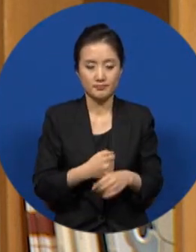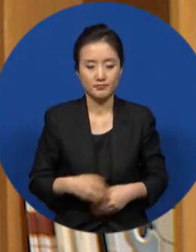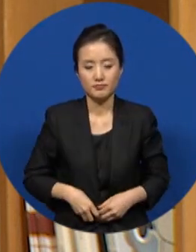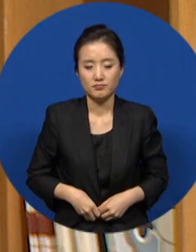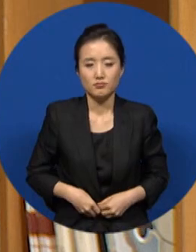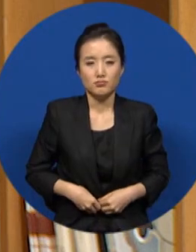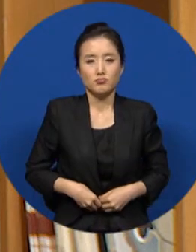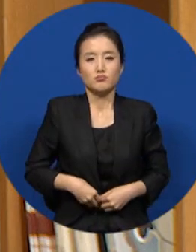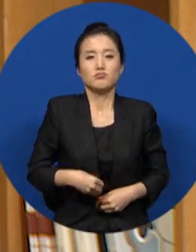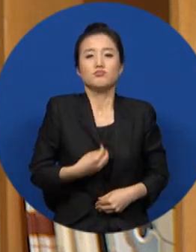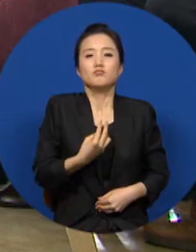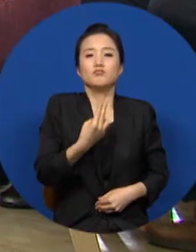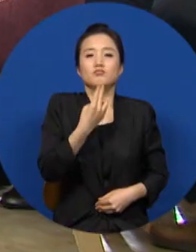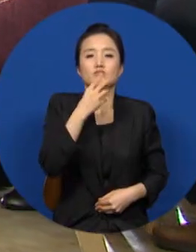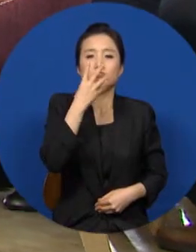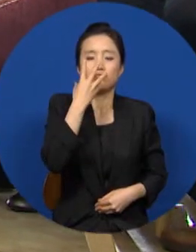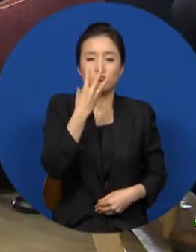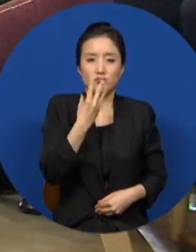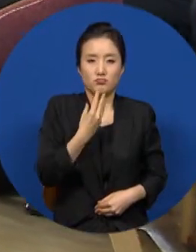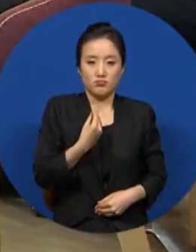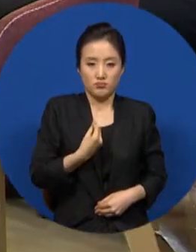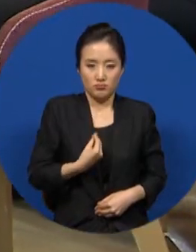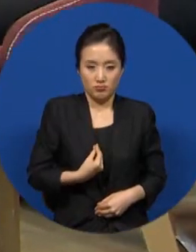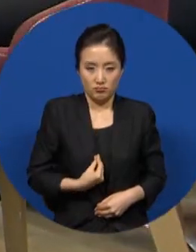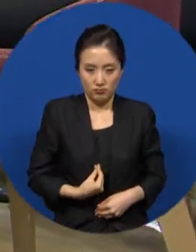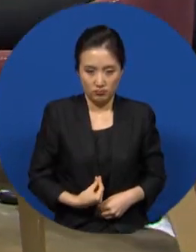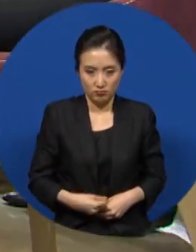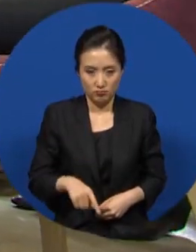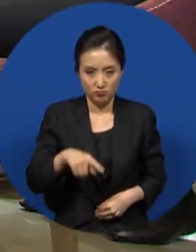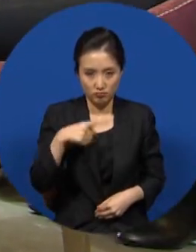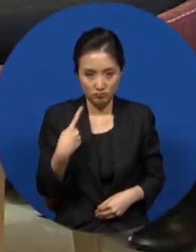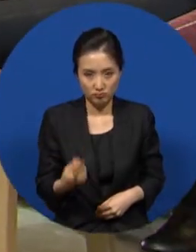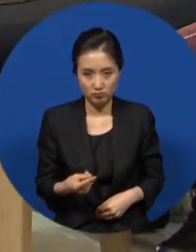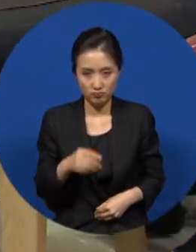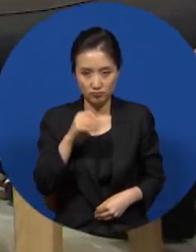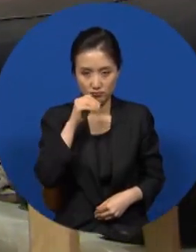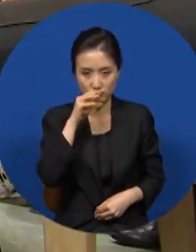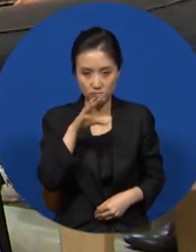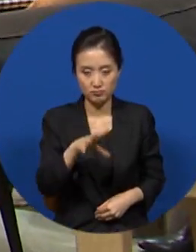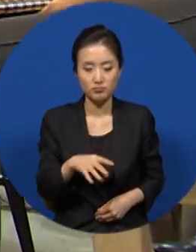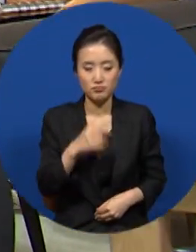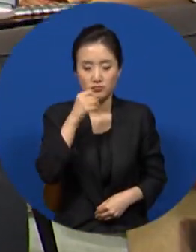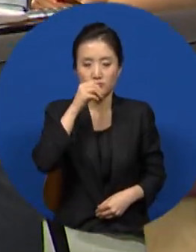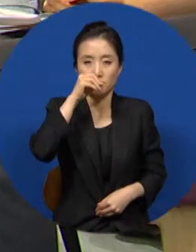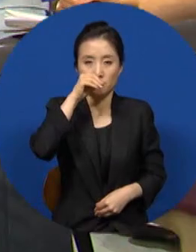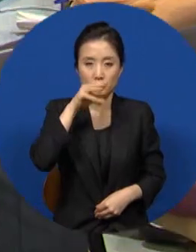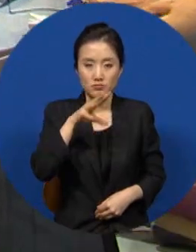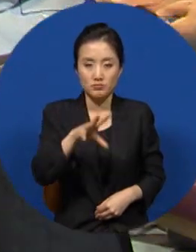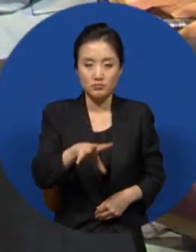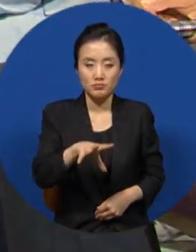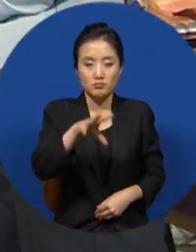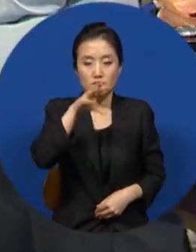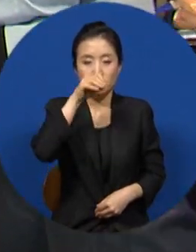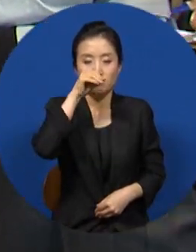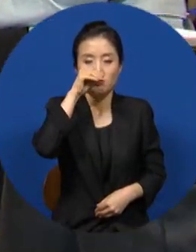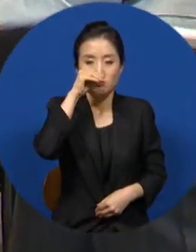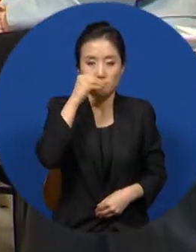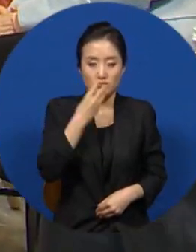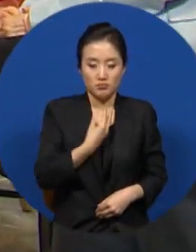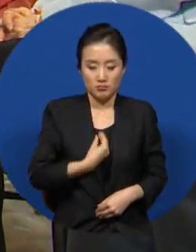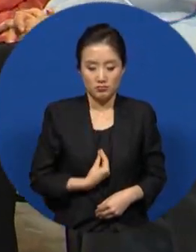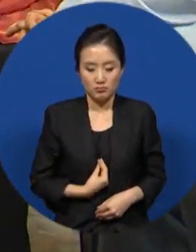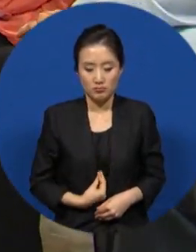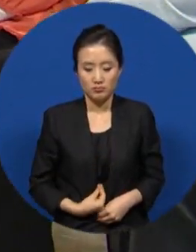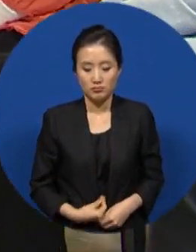올립니다. 숨을 들이마셔서 배꼽을 위로 끝까지 올린 다음에 그 배꼽을 끝까지 낮춥니다. 등에 마치 붙을